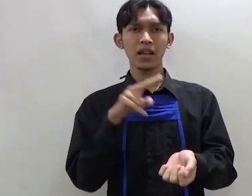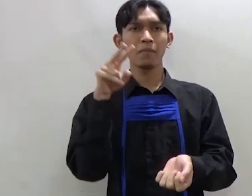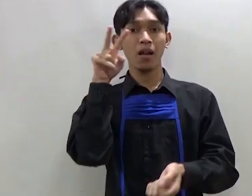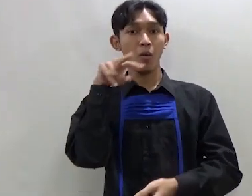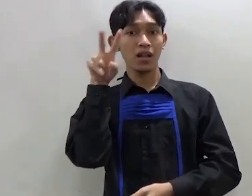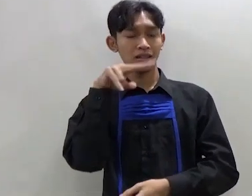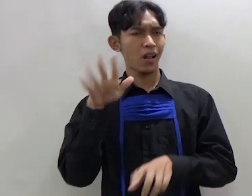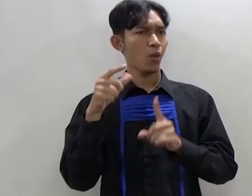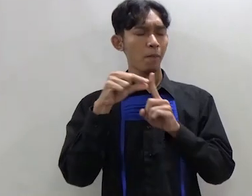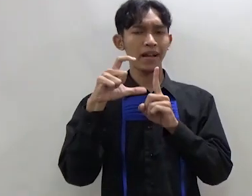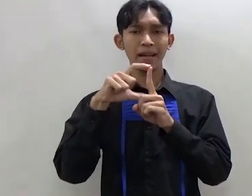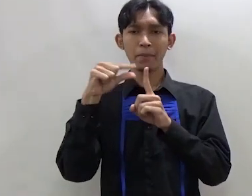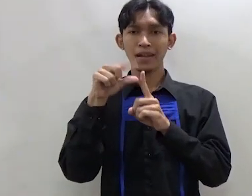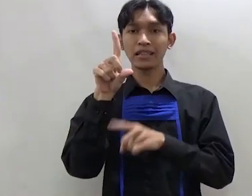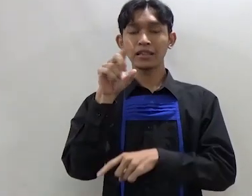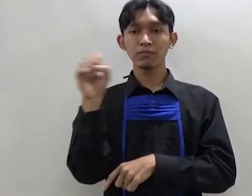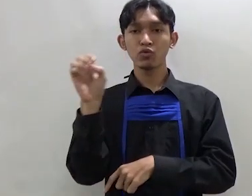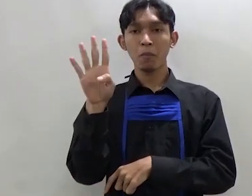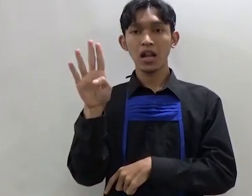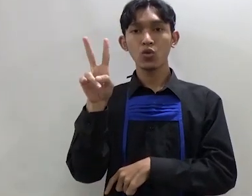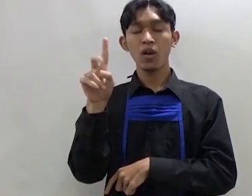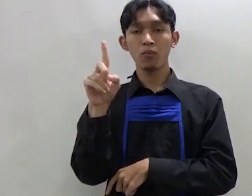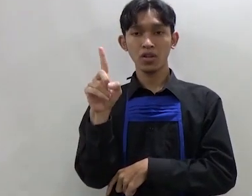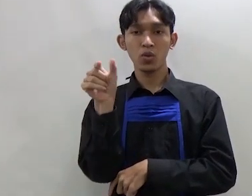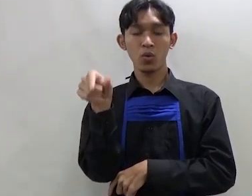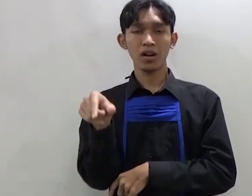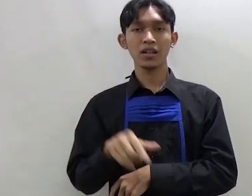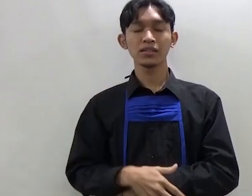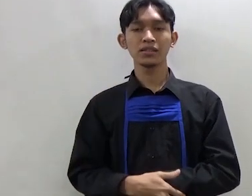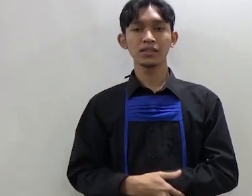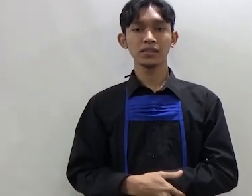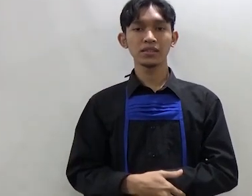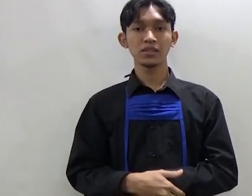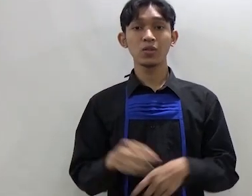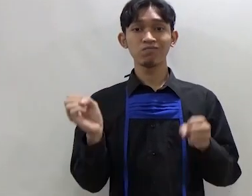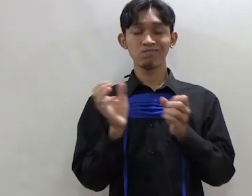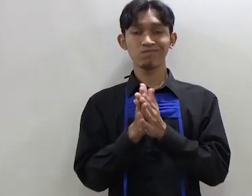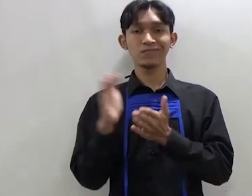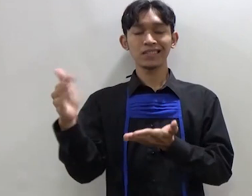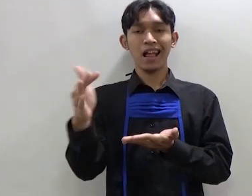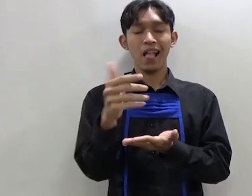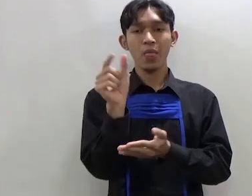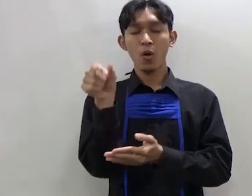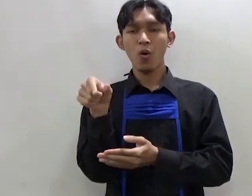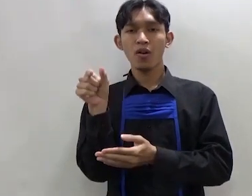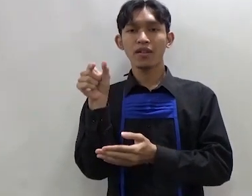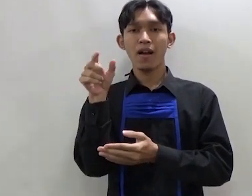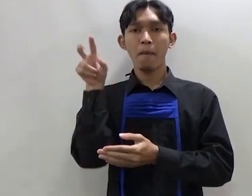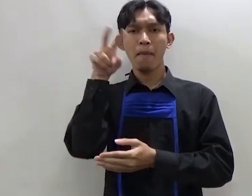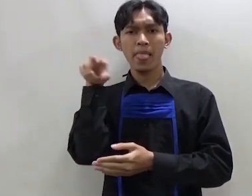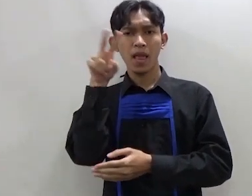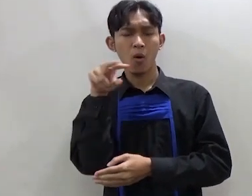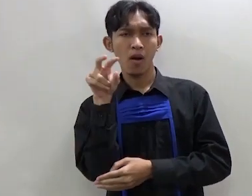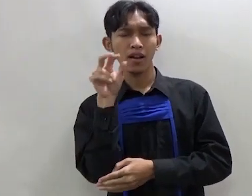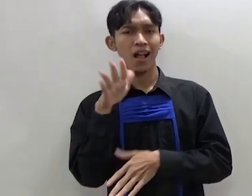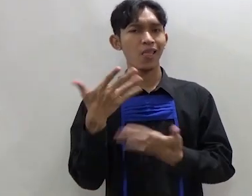226 orang positif, ini yang sedang dirawat ada 95, sembuh